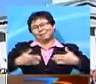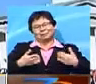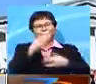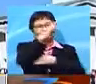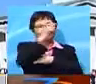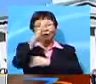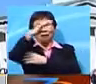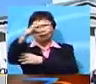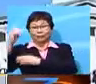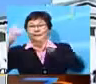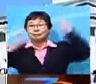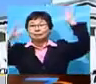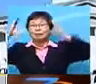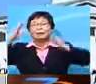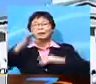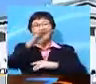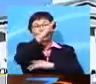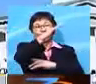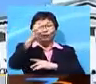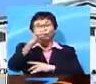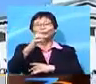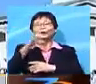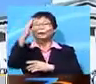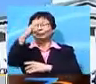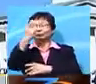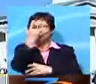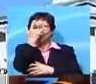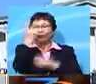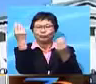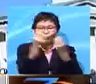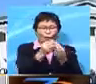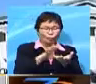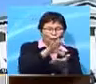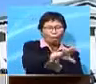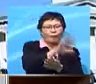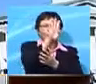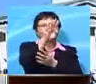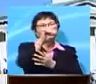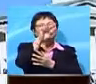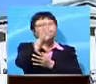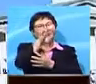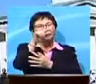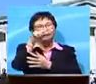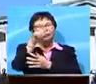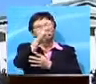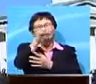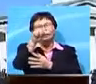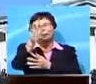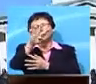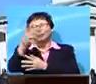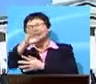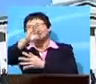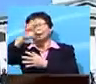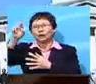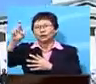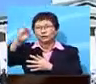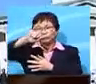400 syarikat Jerman kini beroperasi di Malaysia dengan nilai pelaburan mencecah 6.44 bilion ringgit bagi tempoh